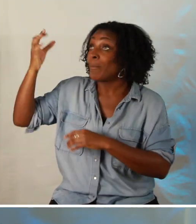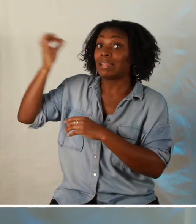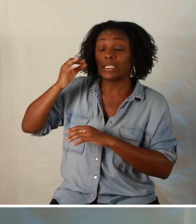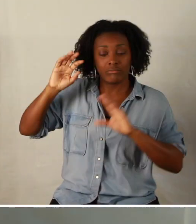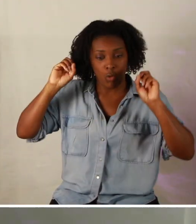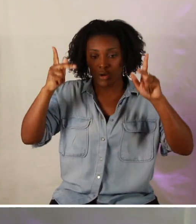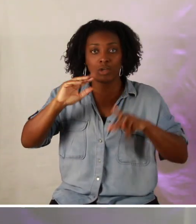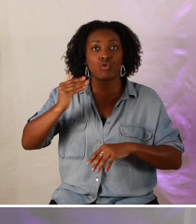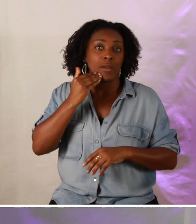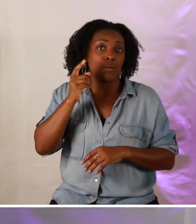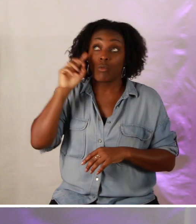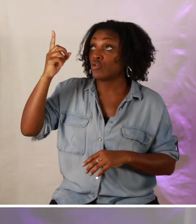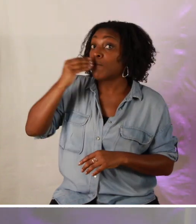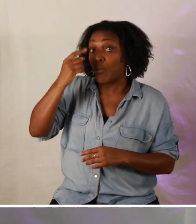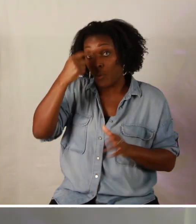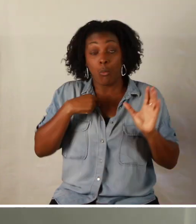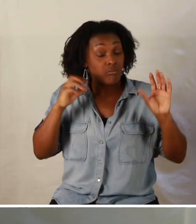Dieu est bon pour moi.